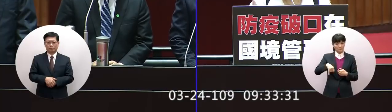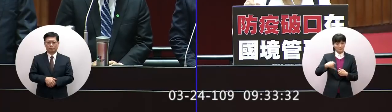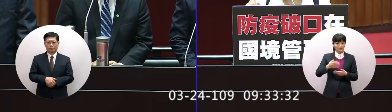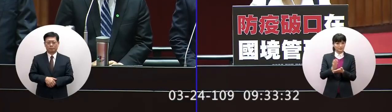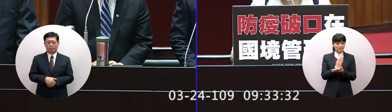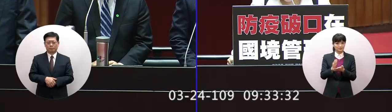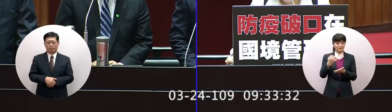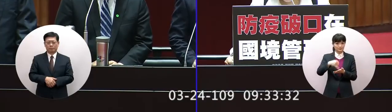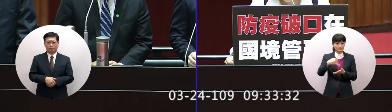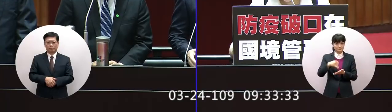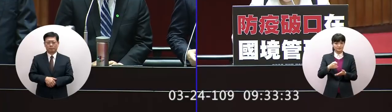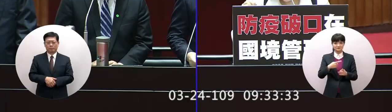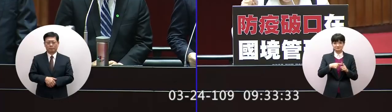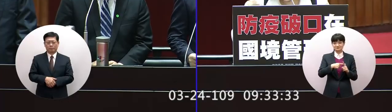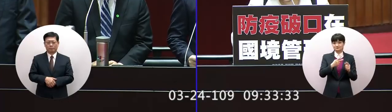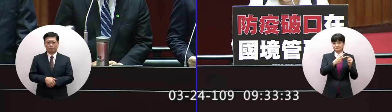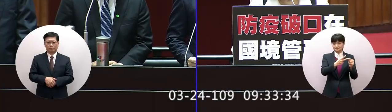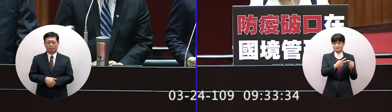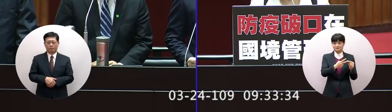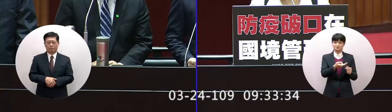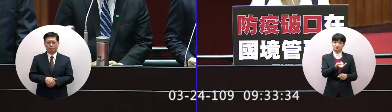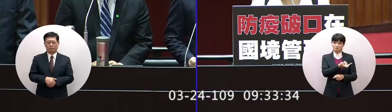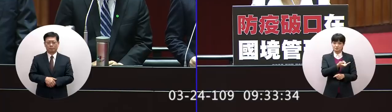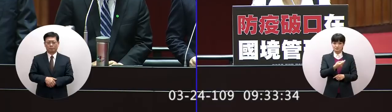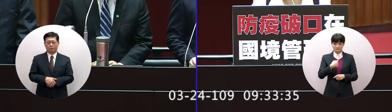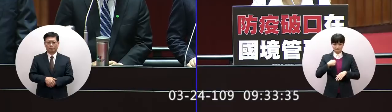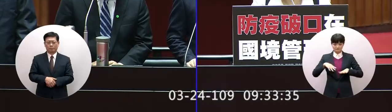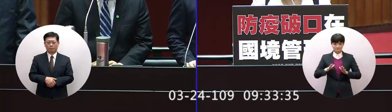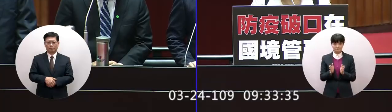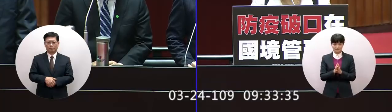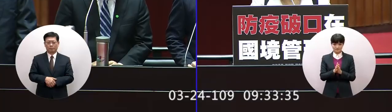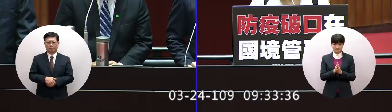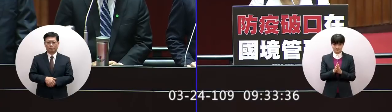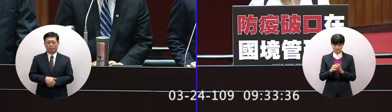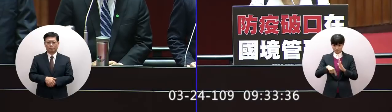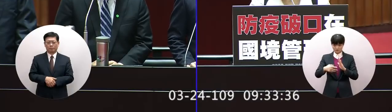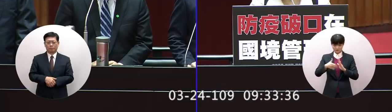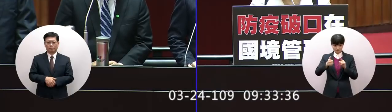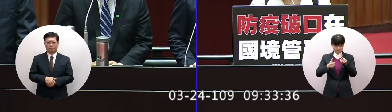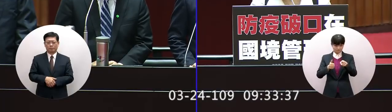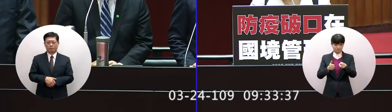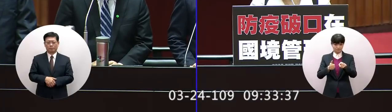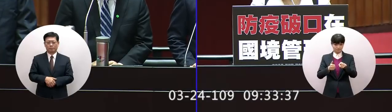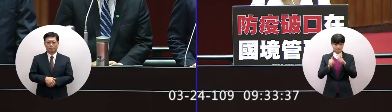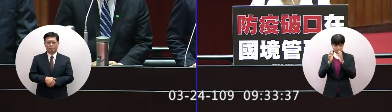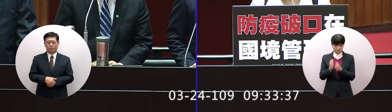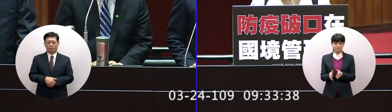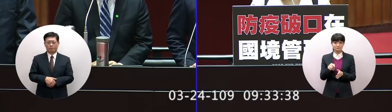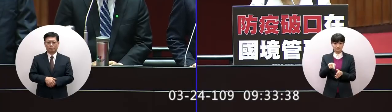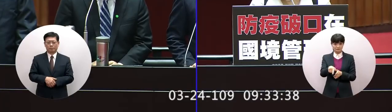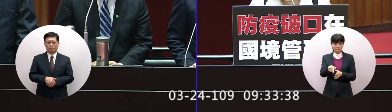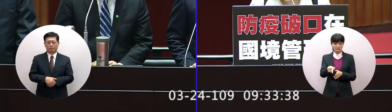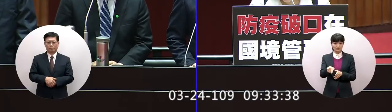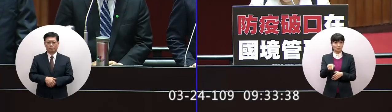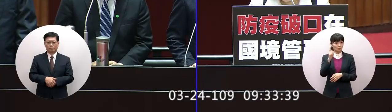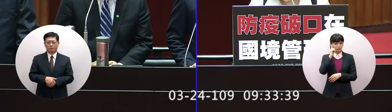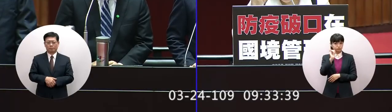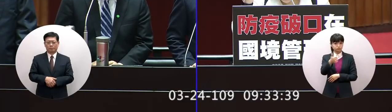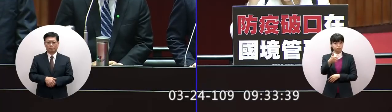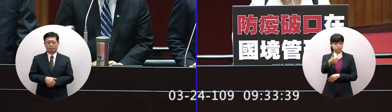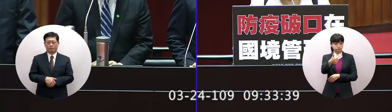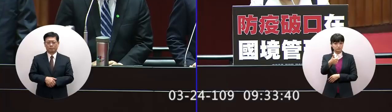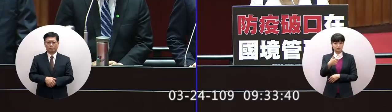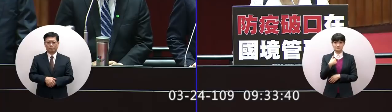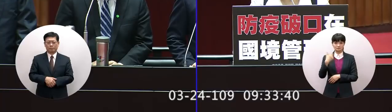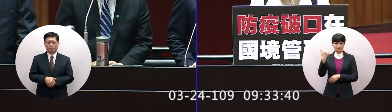立断，跨部会成立了人口贩运防治协调汇报。那时候本席还在警察大学任教，